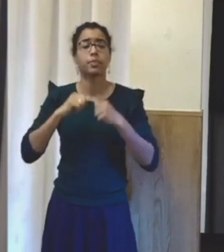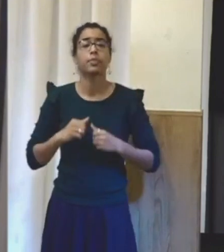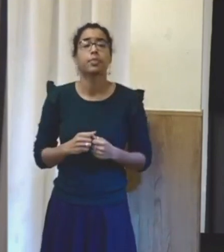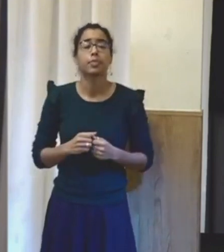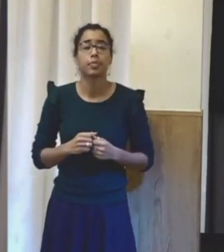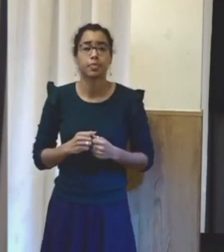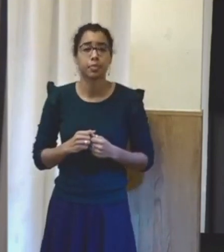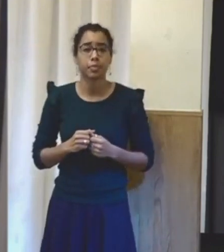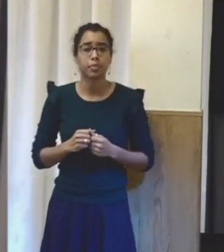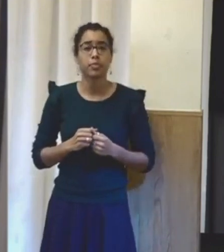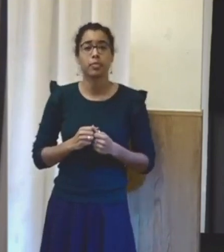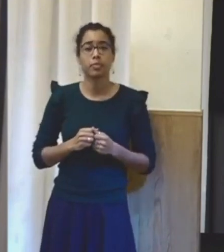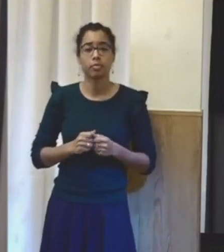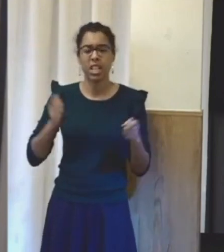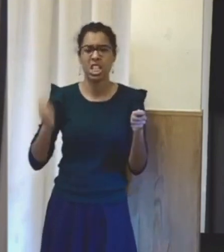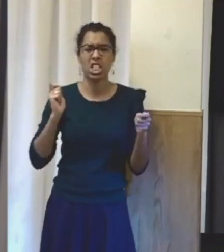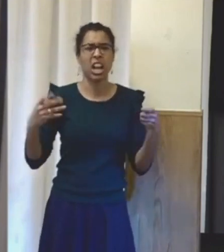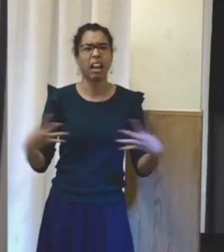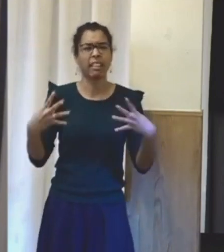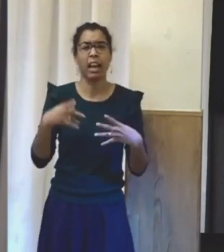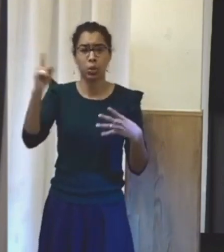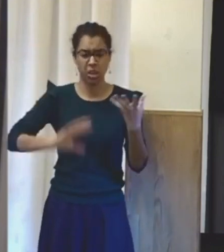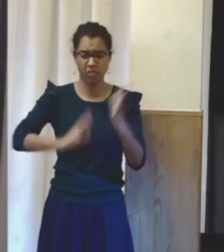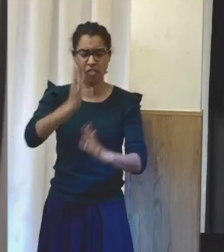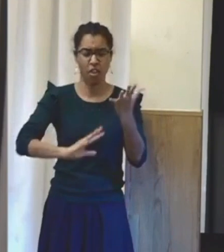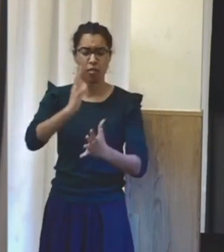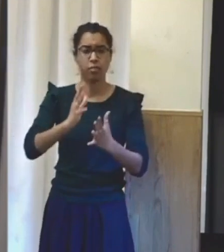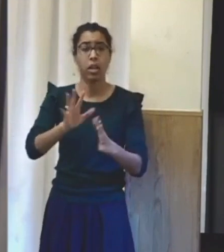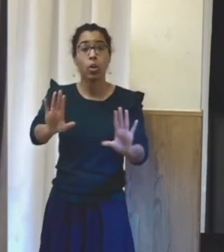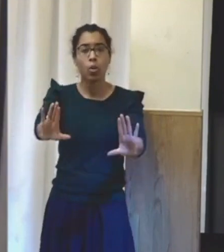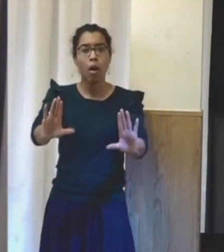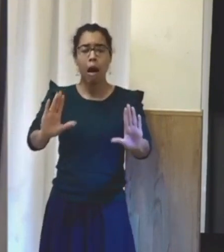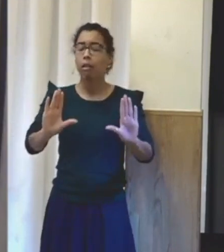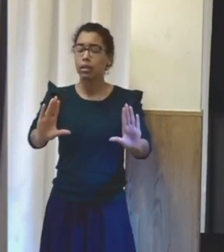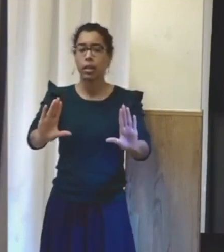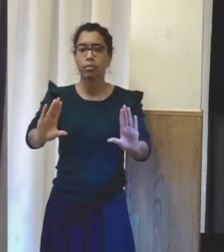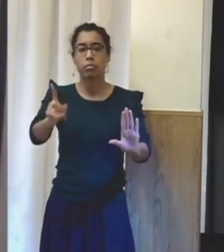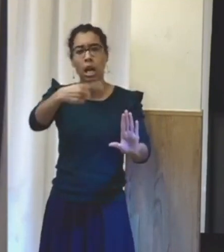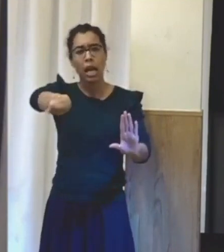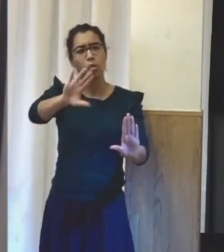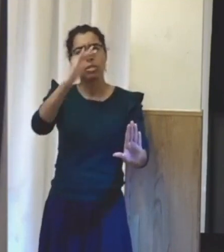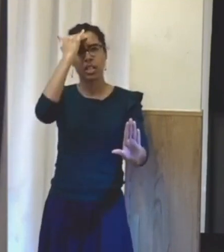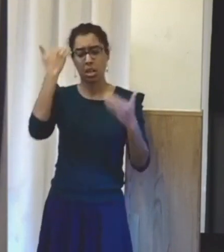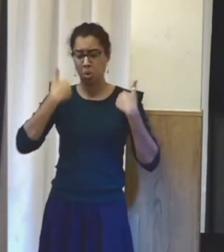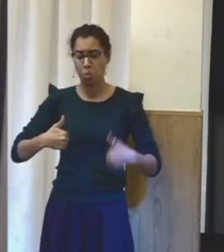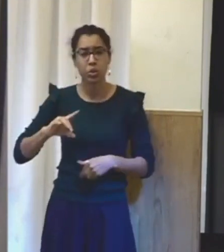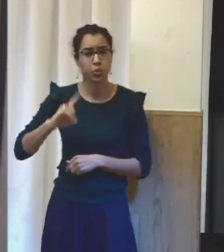feu les chars de guerre. Arrêtez et sachez que je suis